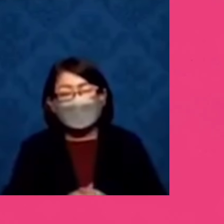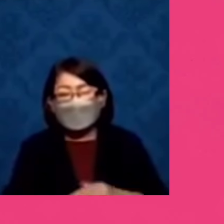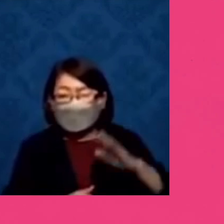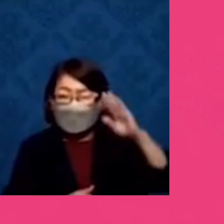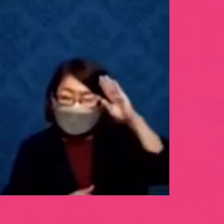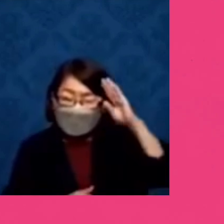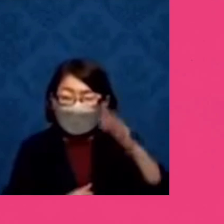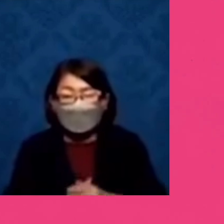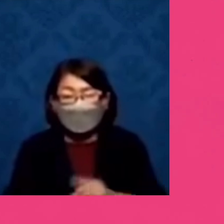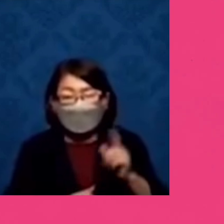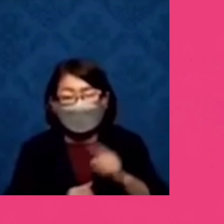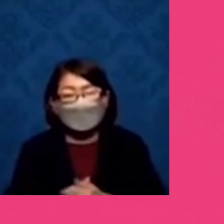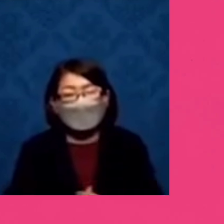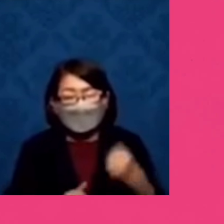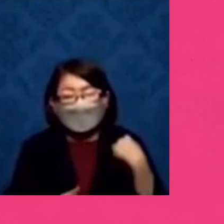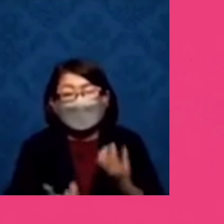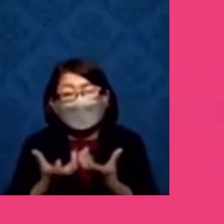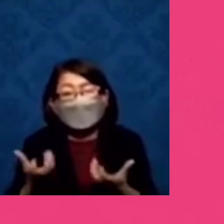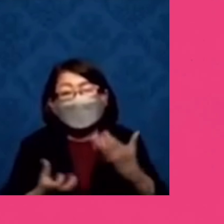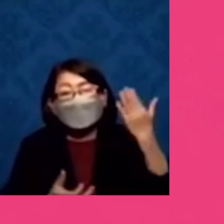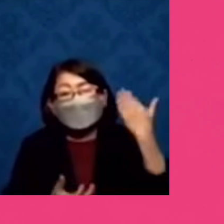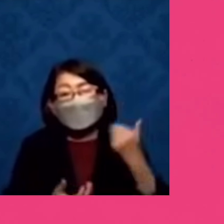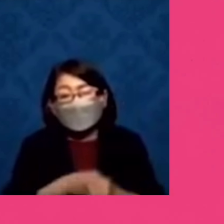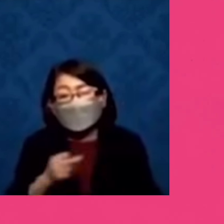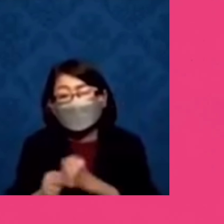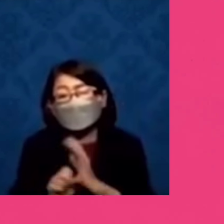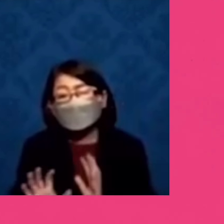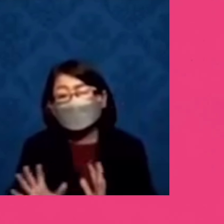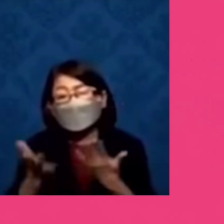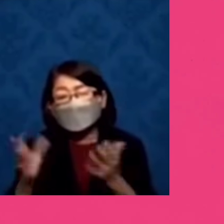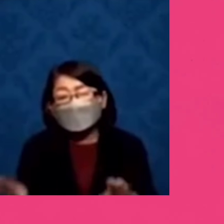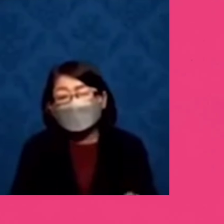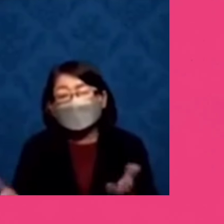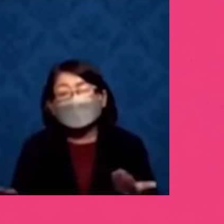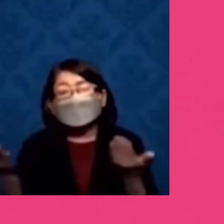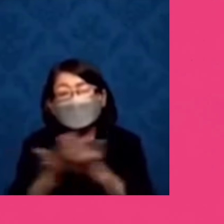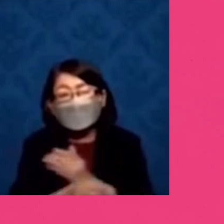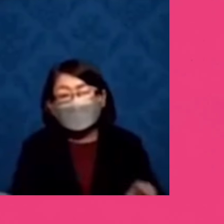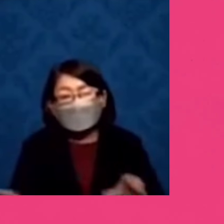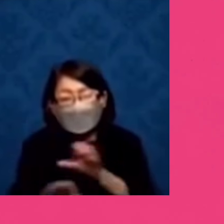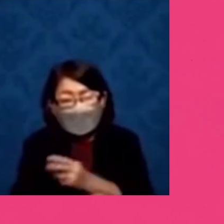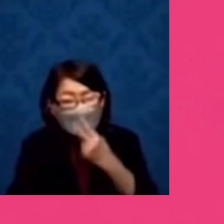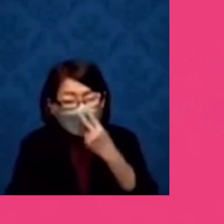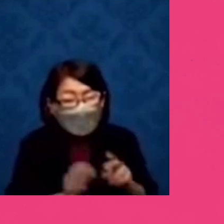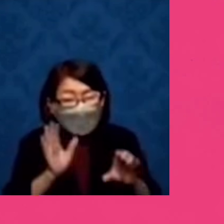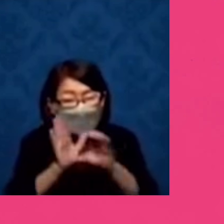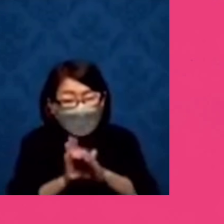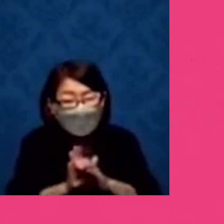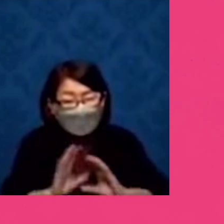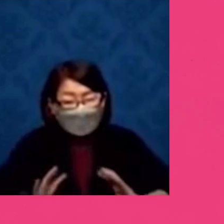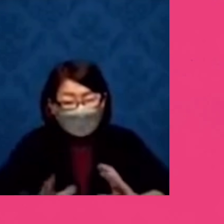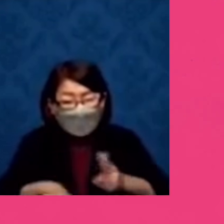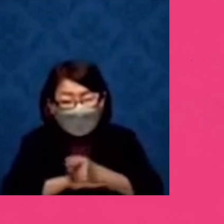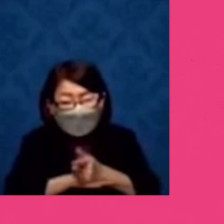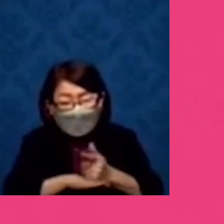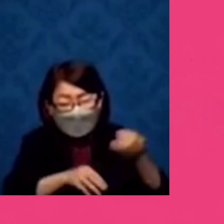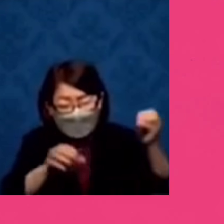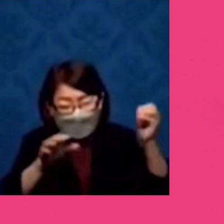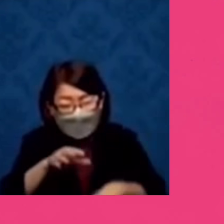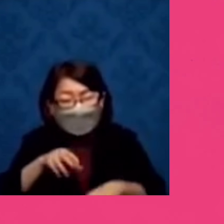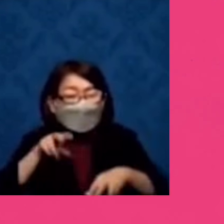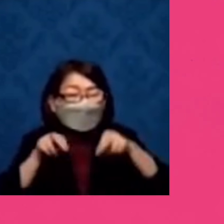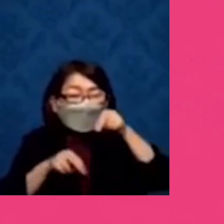แทนของเก่าที่หมดอายุเพราะฉะนั้นเมื่อครู่ท่านเอารถถังทิ้งน้ำรถถังทิ้งน้ำเป็